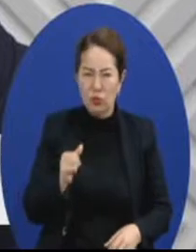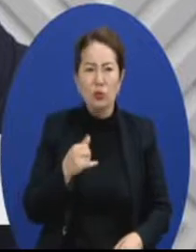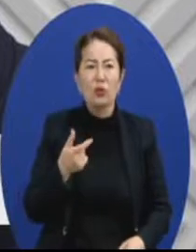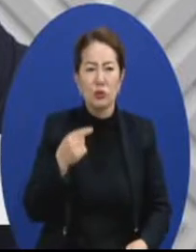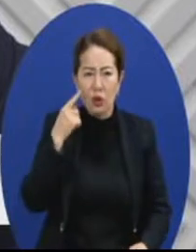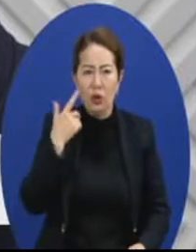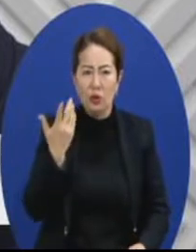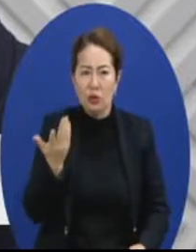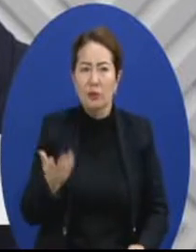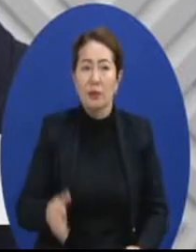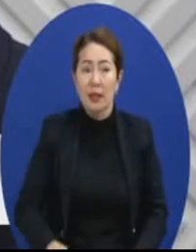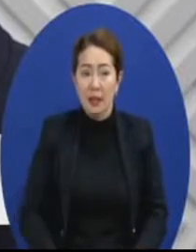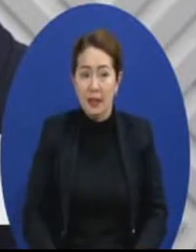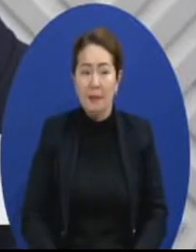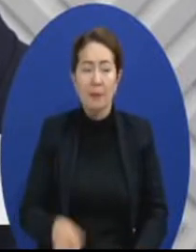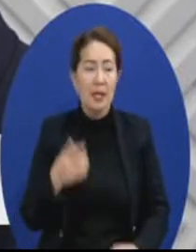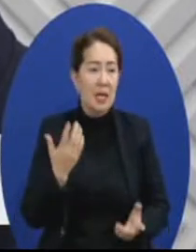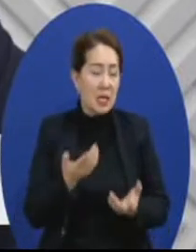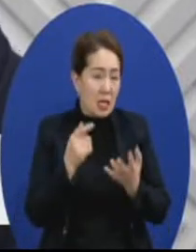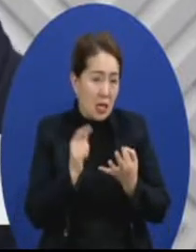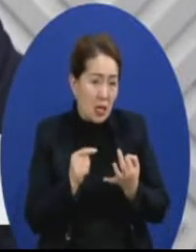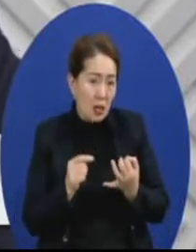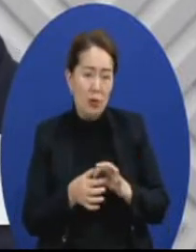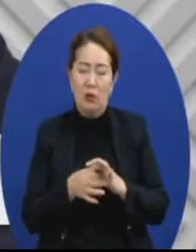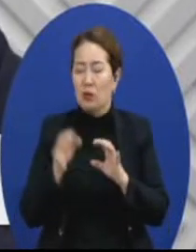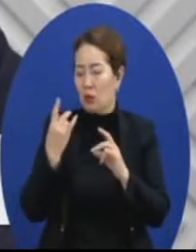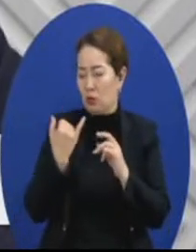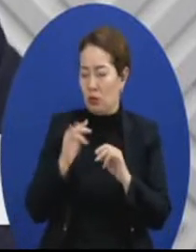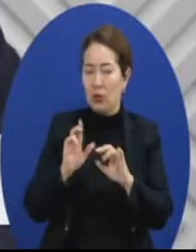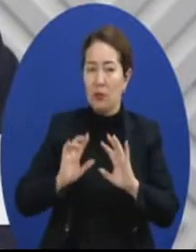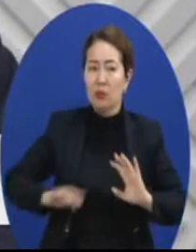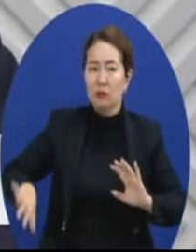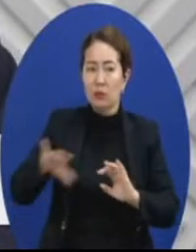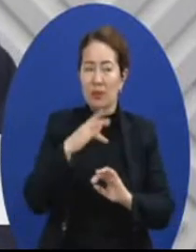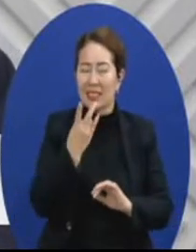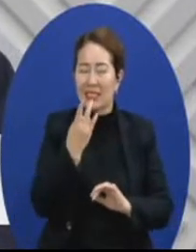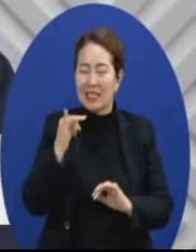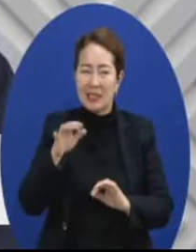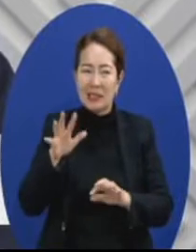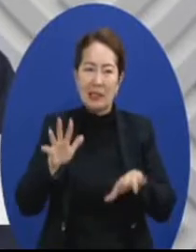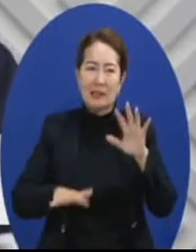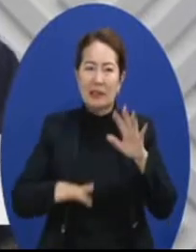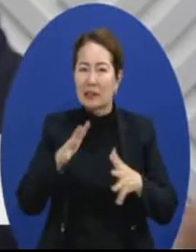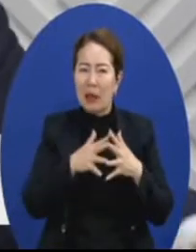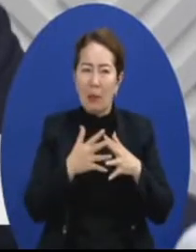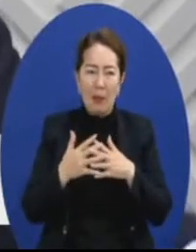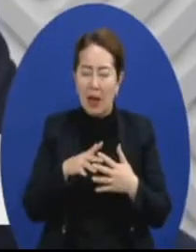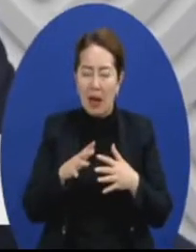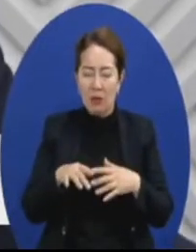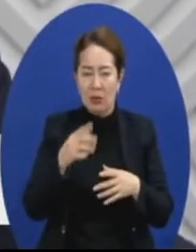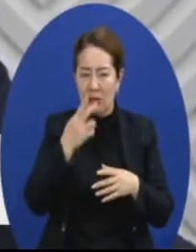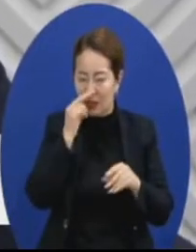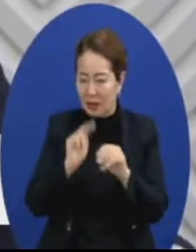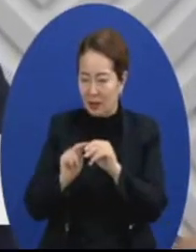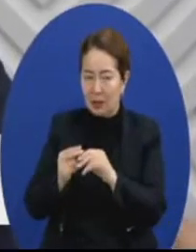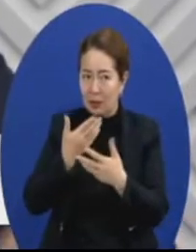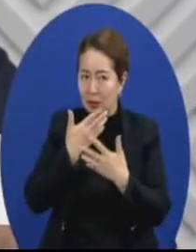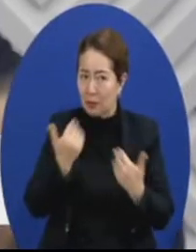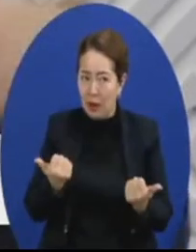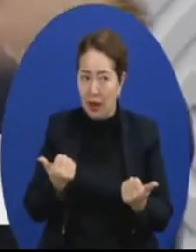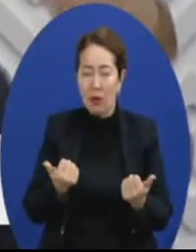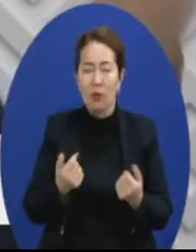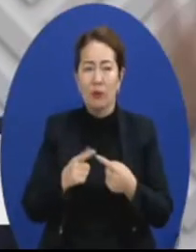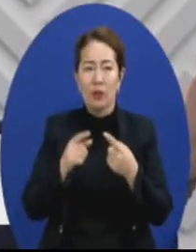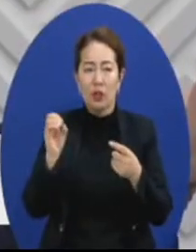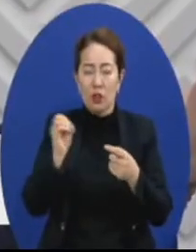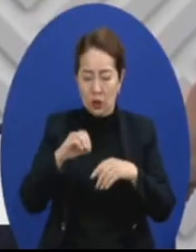Энийг юу гэж болох вэ? Ийм уучраас нийслэлд ерөөсөө тийм зах замраа байхгүй, хямлт байхгүй.